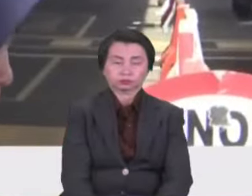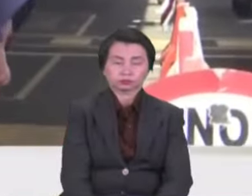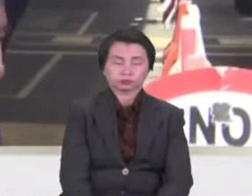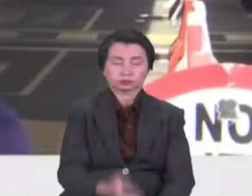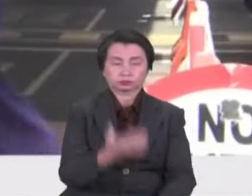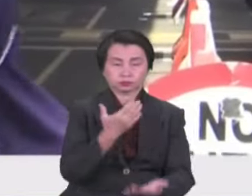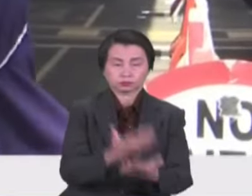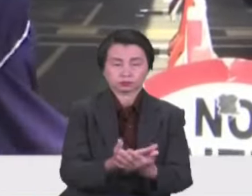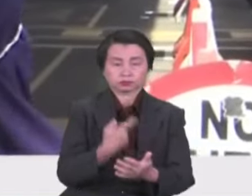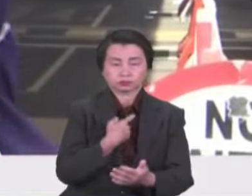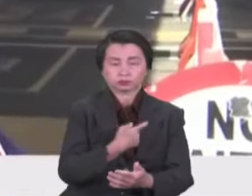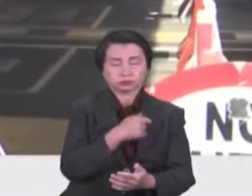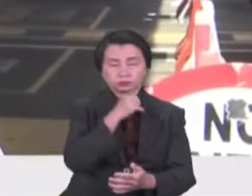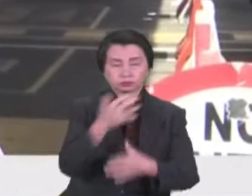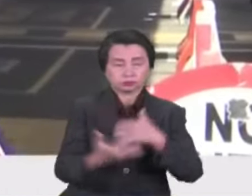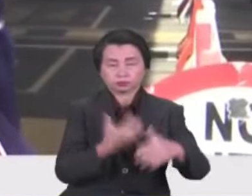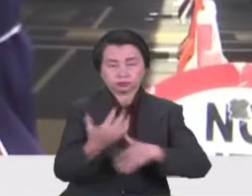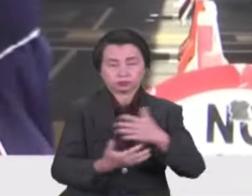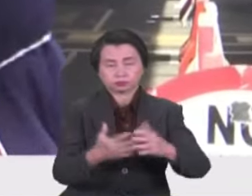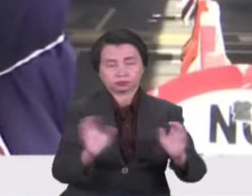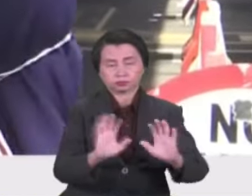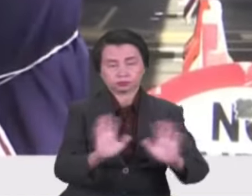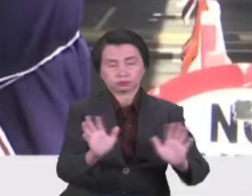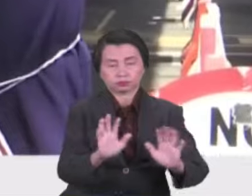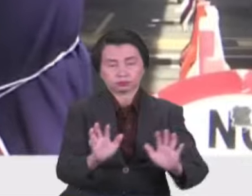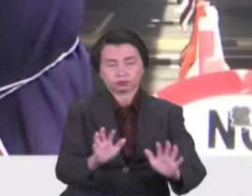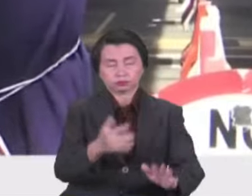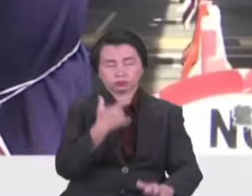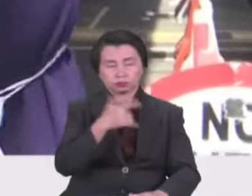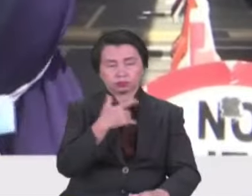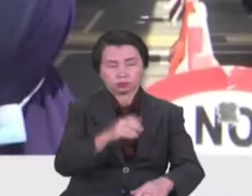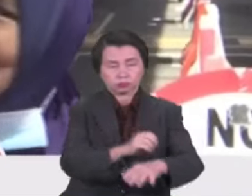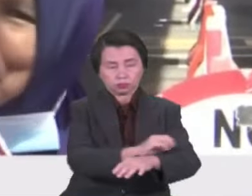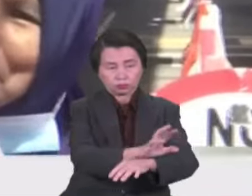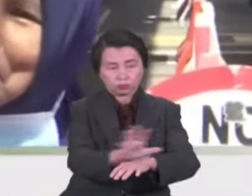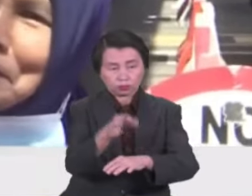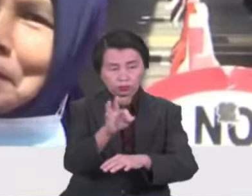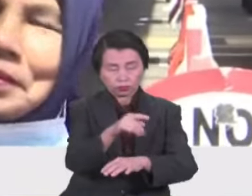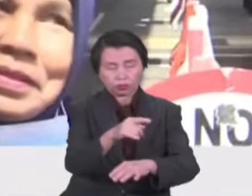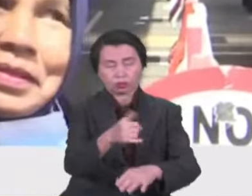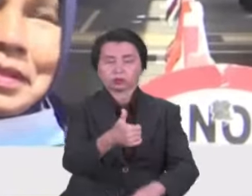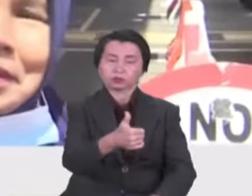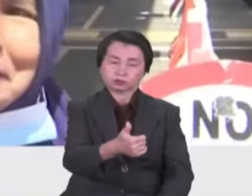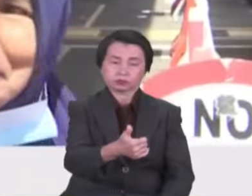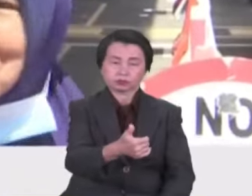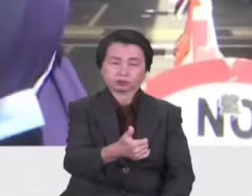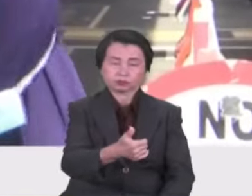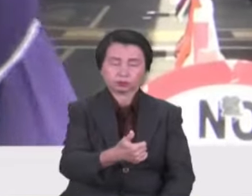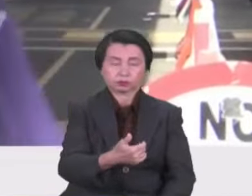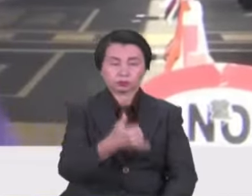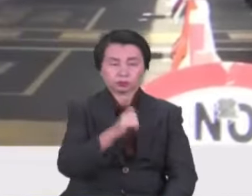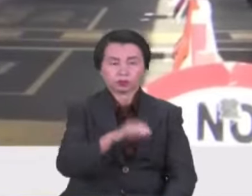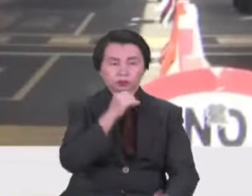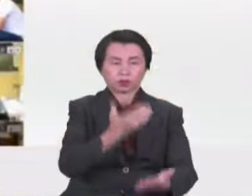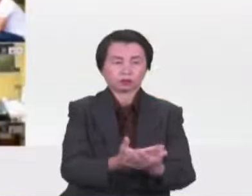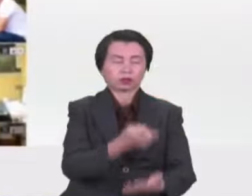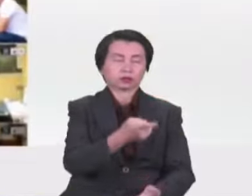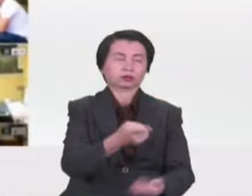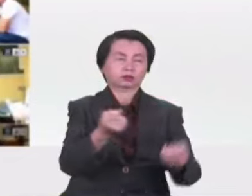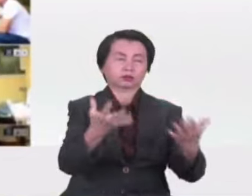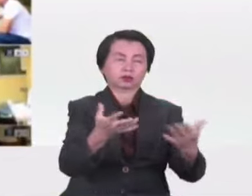Baik je, kita tak ada bercampur gaul lah. Itu zaman-zaman COVID ni memang bagus lah. Tapi yang tak eloknya dia